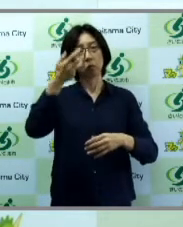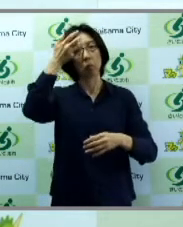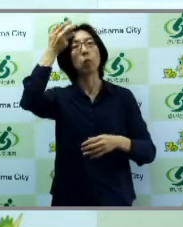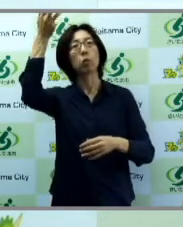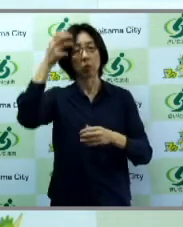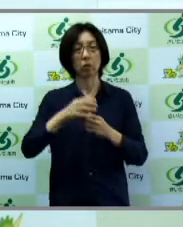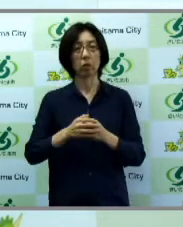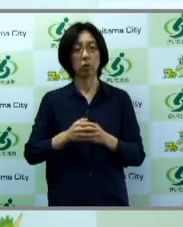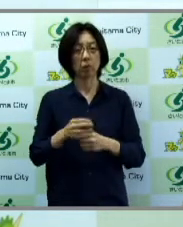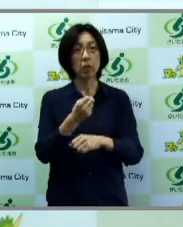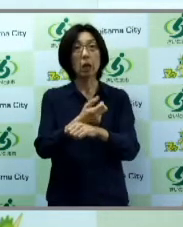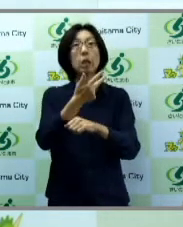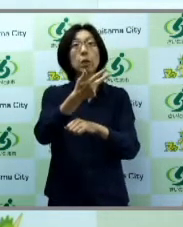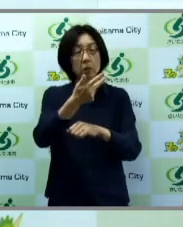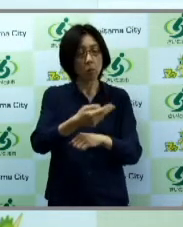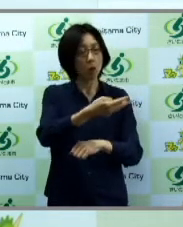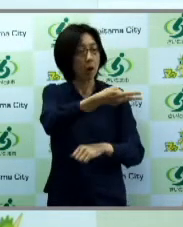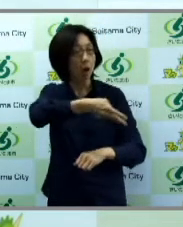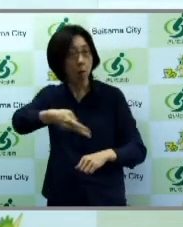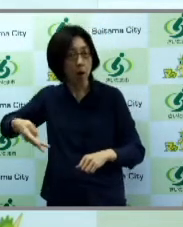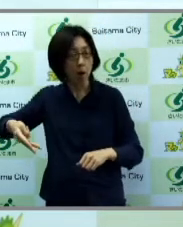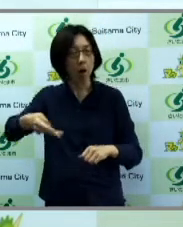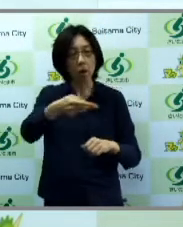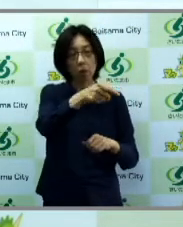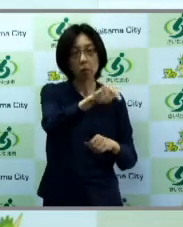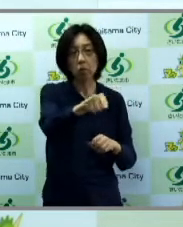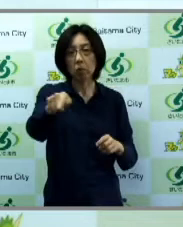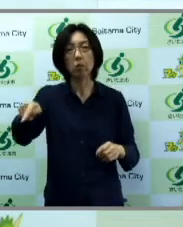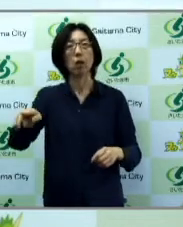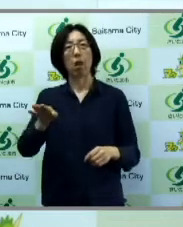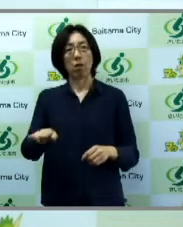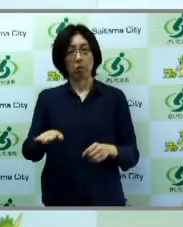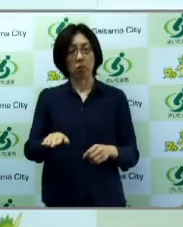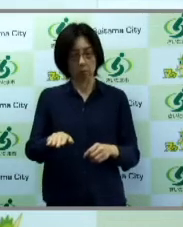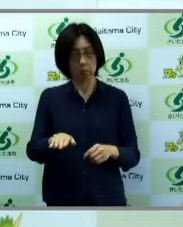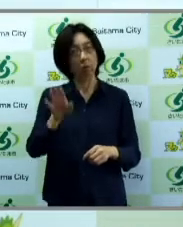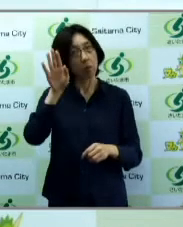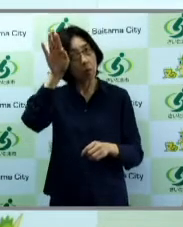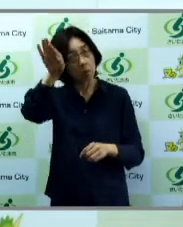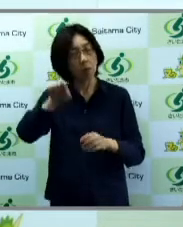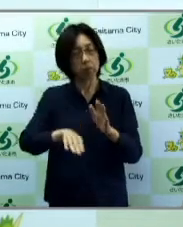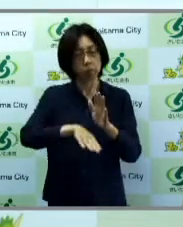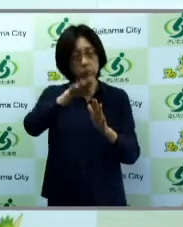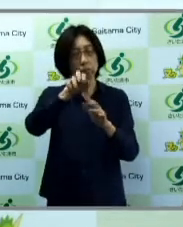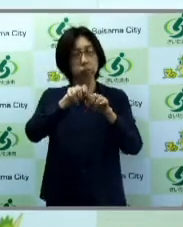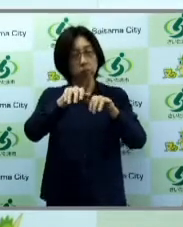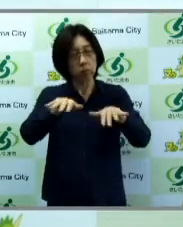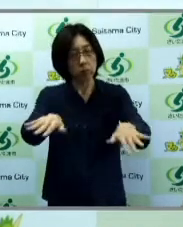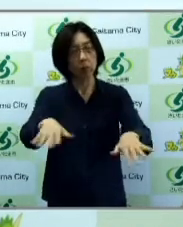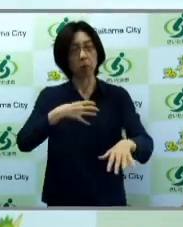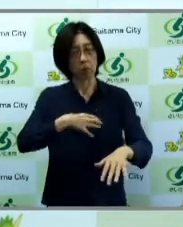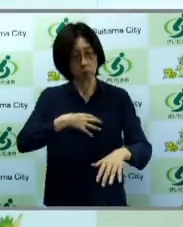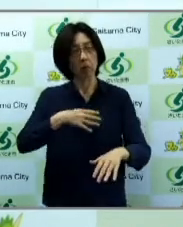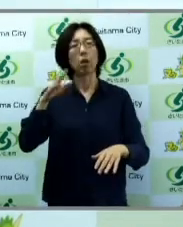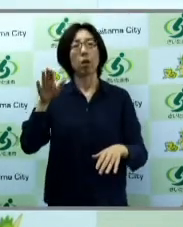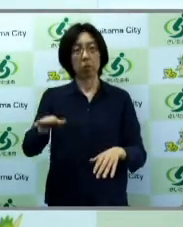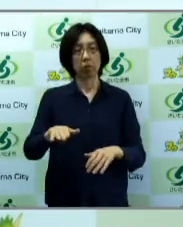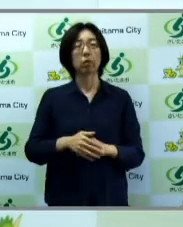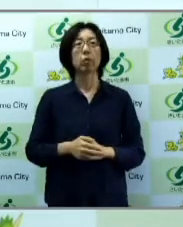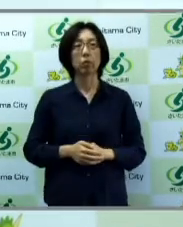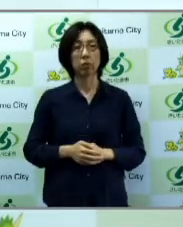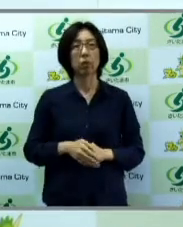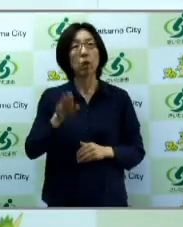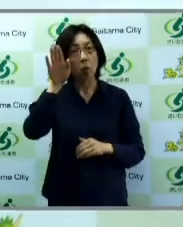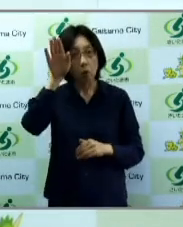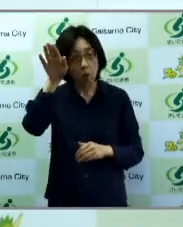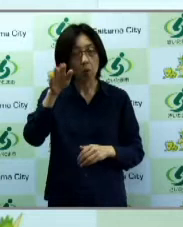の川があり、一言ではありません。今回の豪雨災害を受け、特に豪雨災害、水害、川の氾濫など